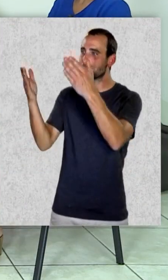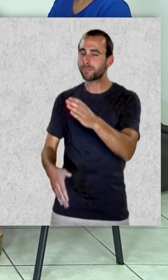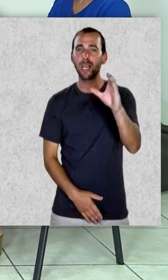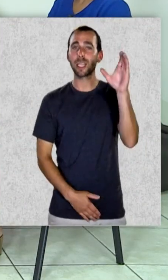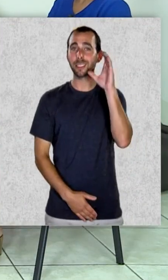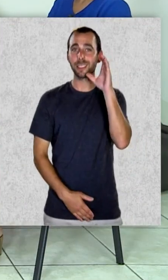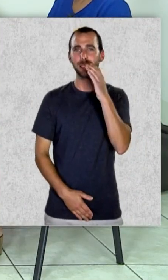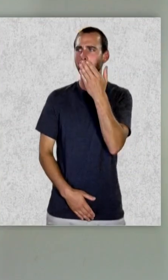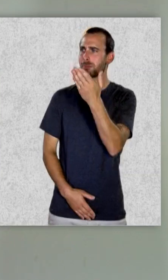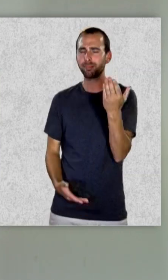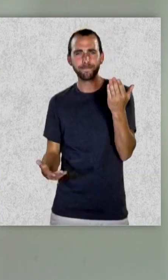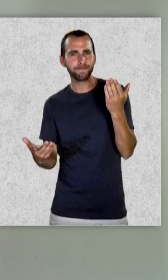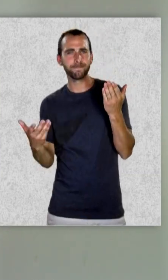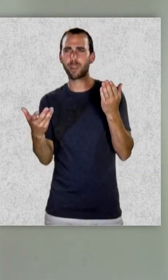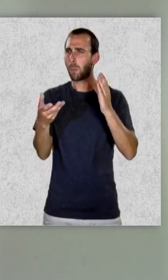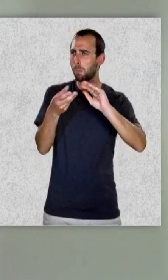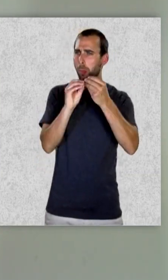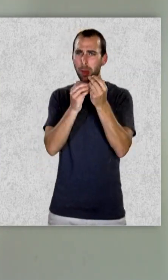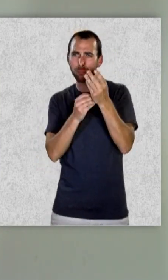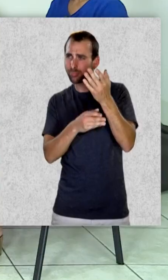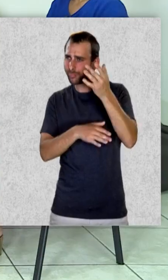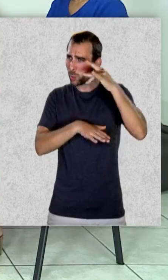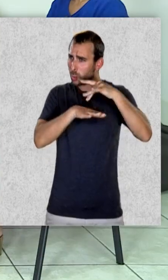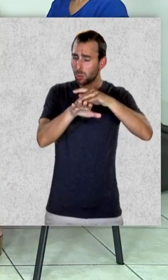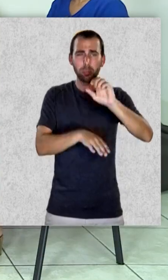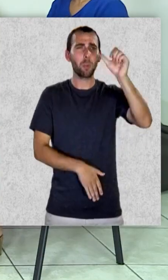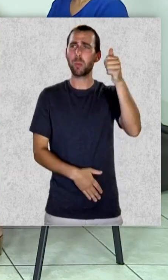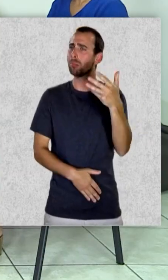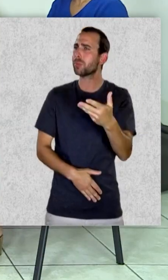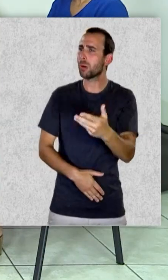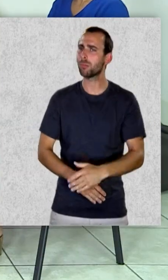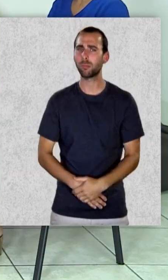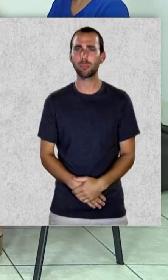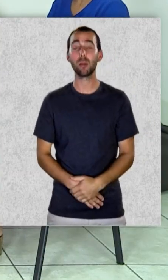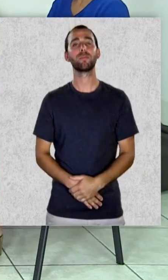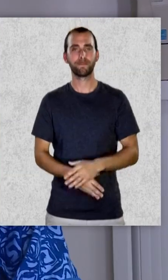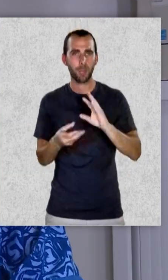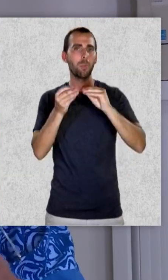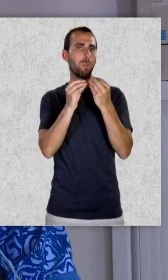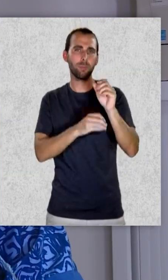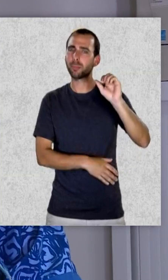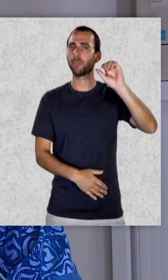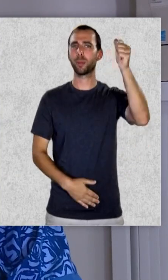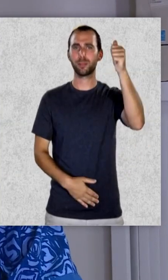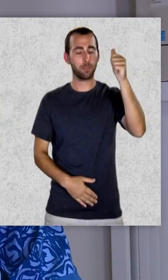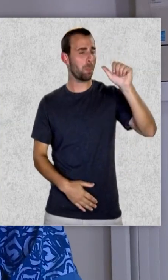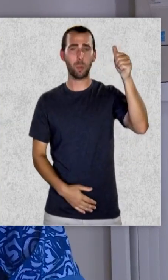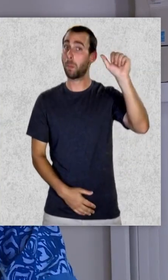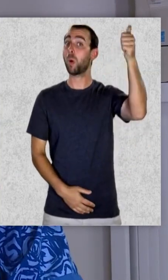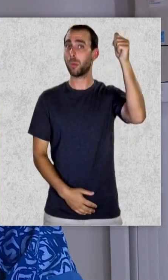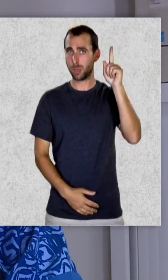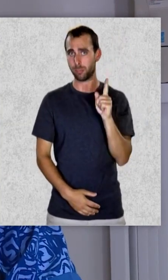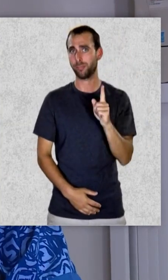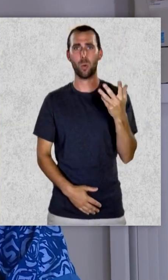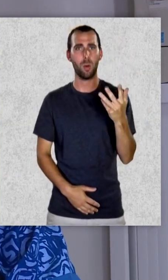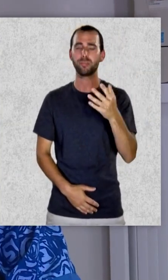Gopoea, quelles sont les principales difficultés que vous rencontrez? Eh bien, la principale difficulté, c'est